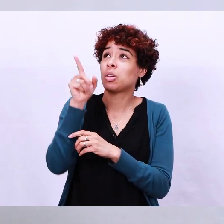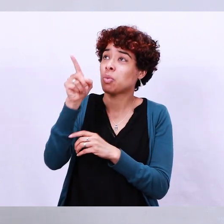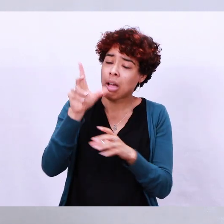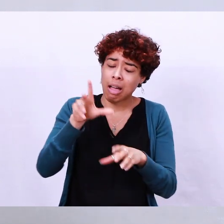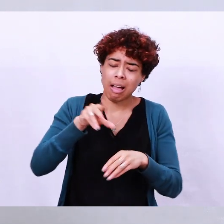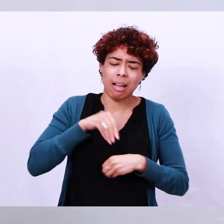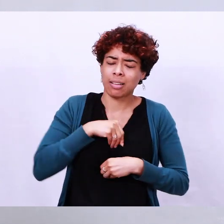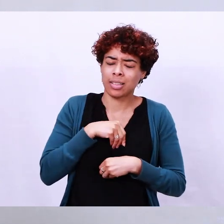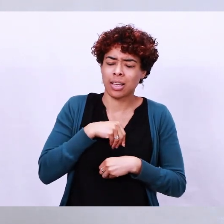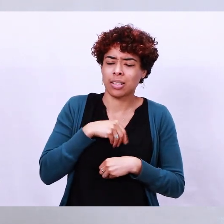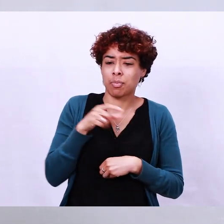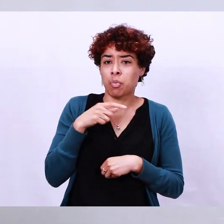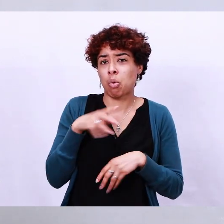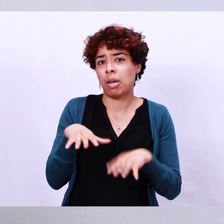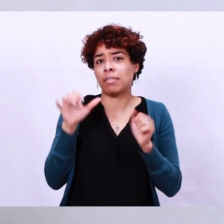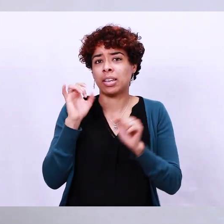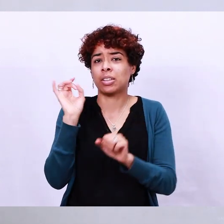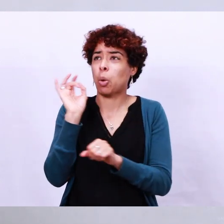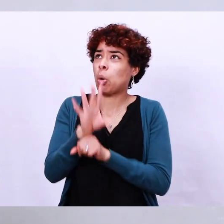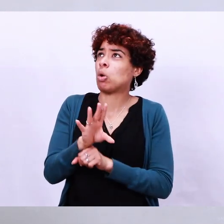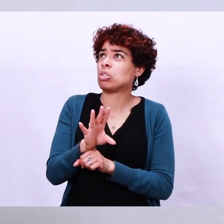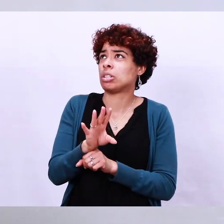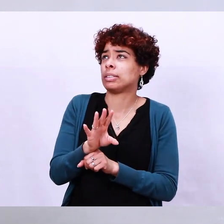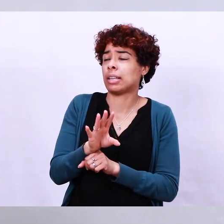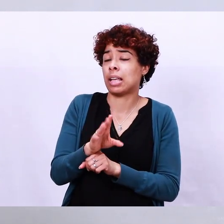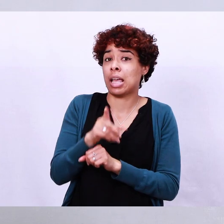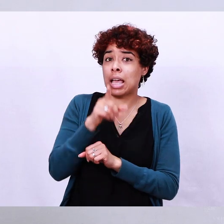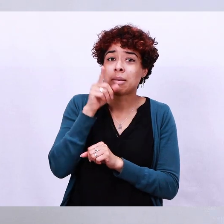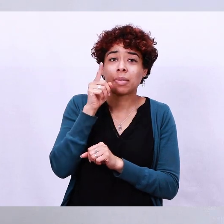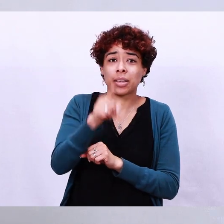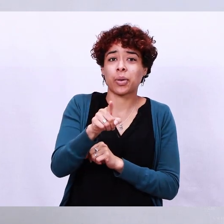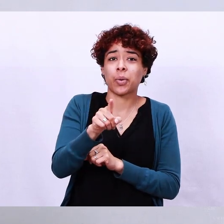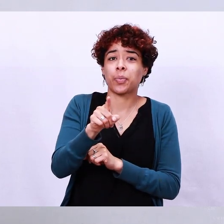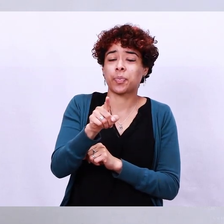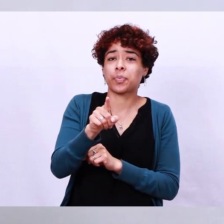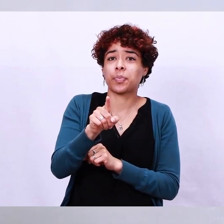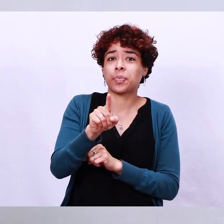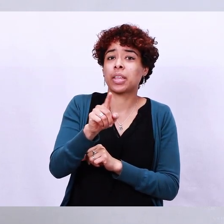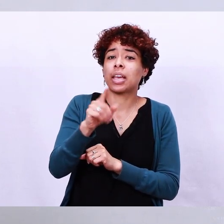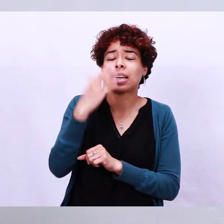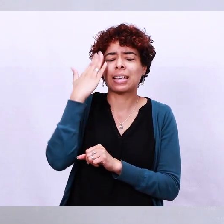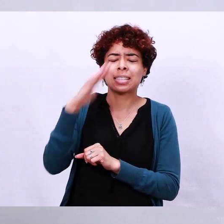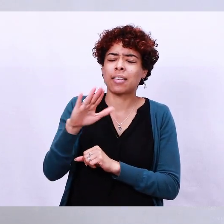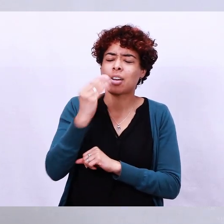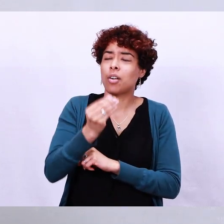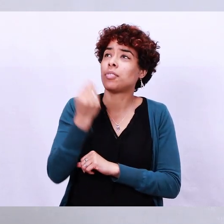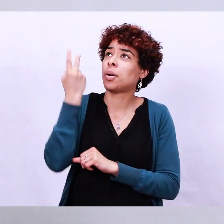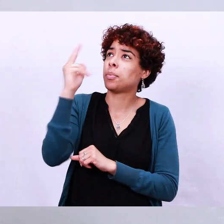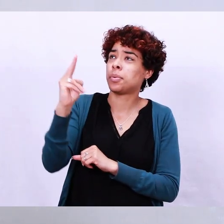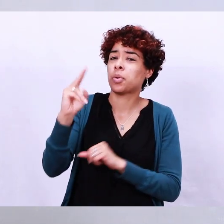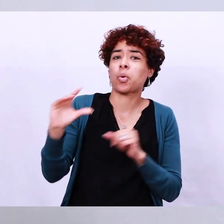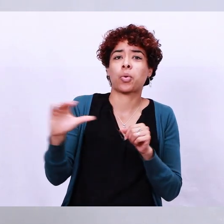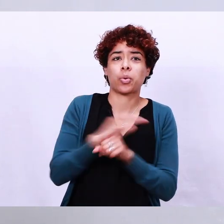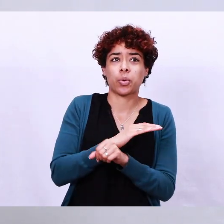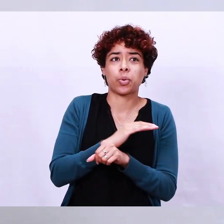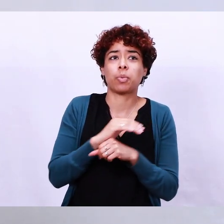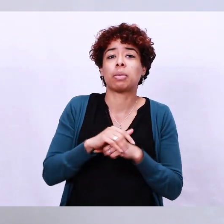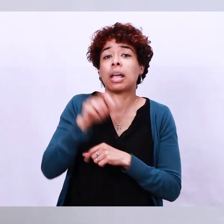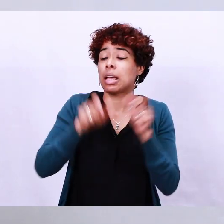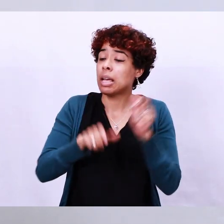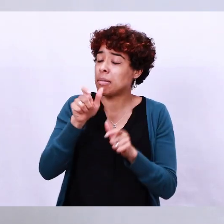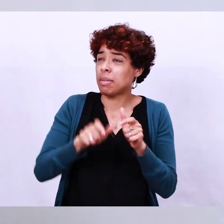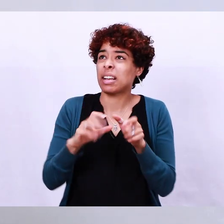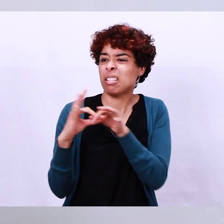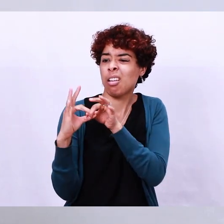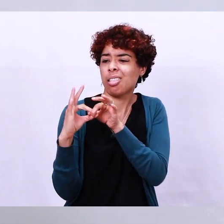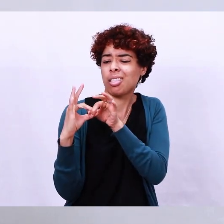prix, Seigneur, pour qu'ils ne soient point rejetés de ton royaume, mais qu'au contraire, Seigneur, ils sont tes enfants à part entière. Je te prie, Père, pour ceux qui sont liés